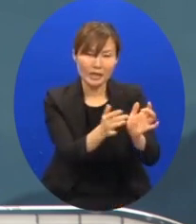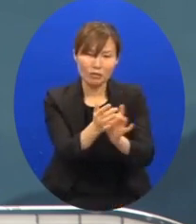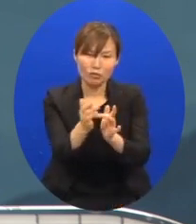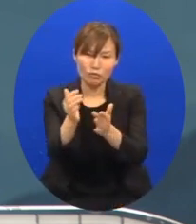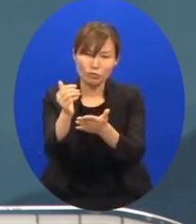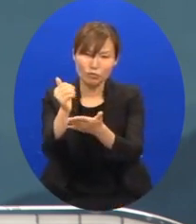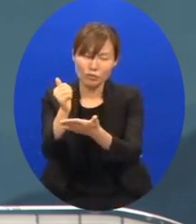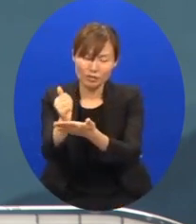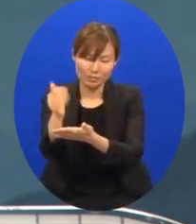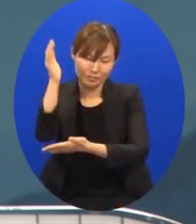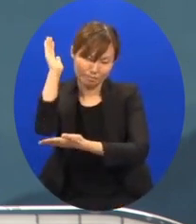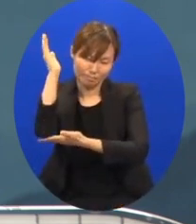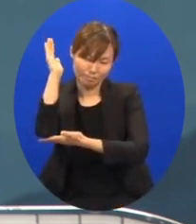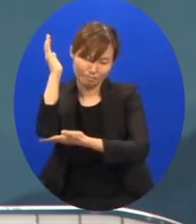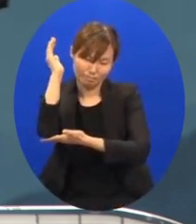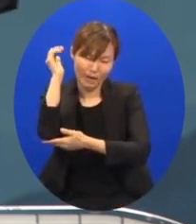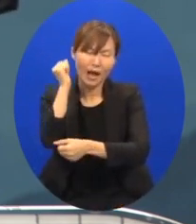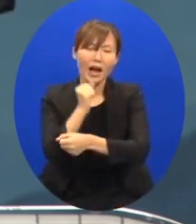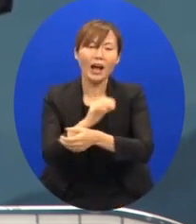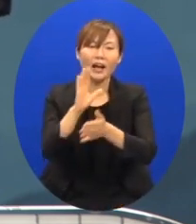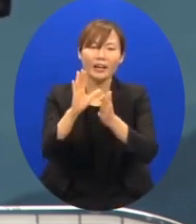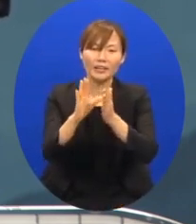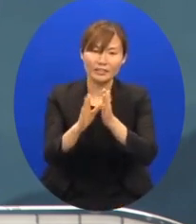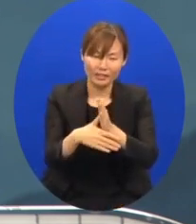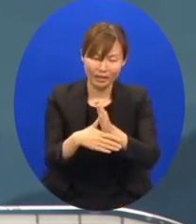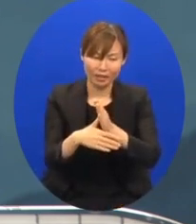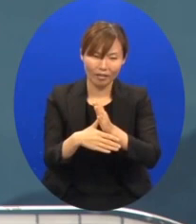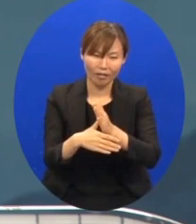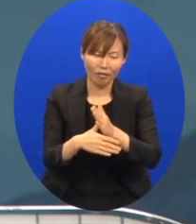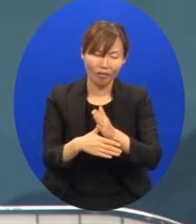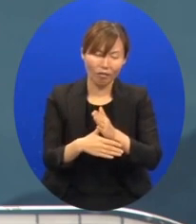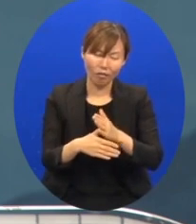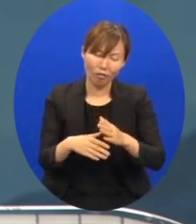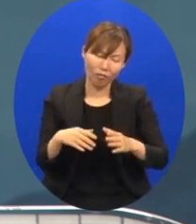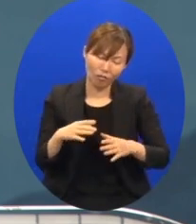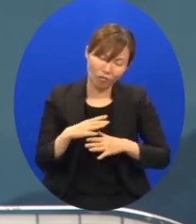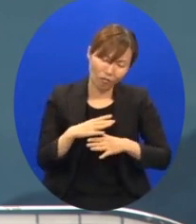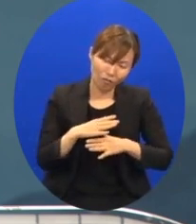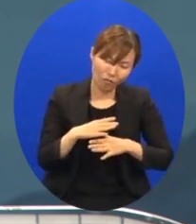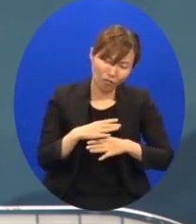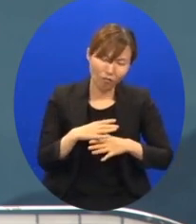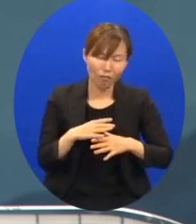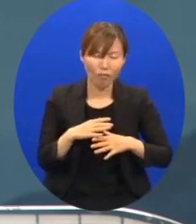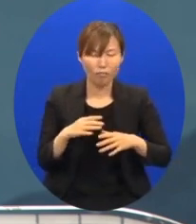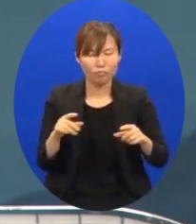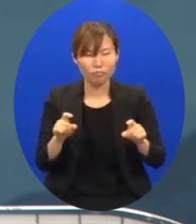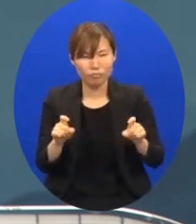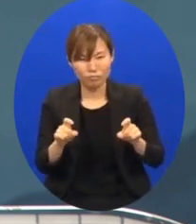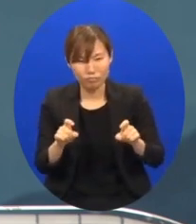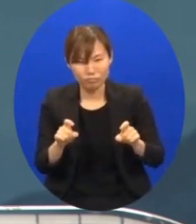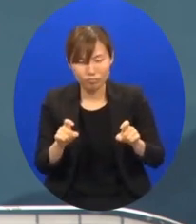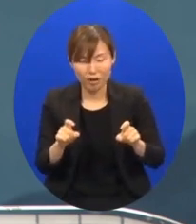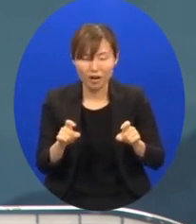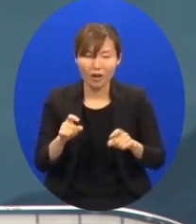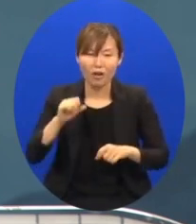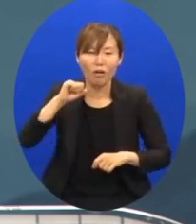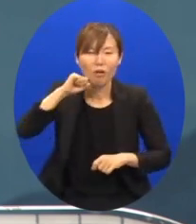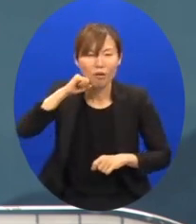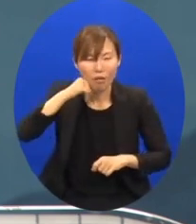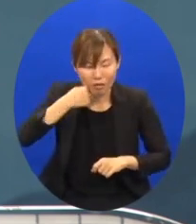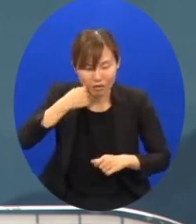떨리던 그 심령 이신 분들 있으실 거에요 어떻게 살아가나 이 어려움을 어떻게 헤쳐나가야